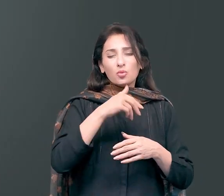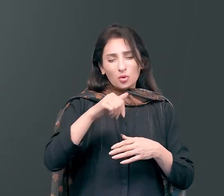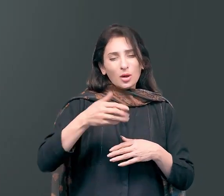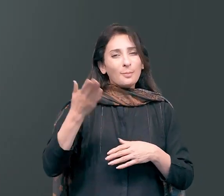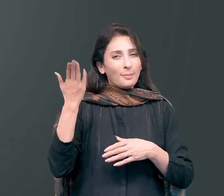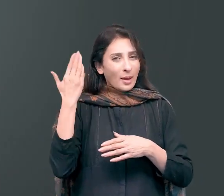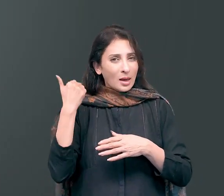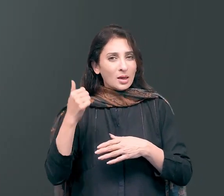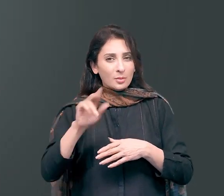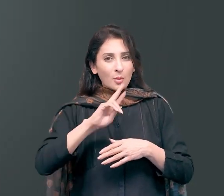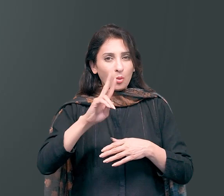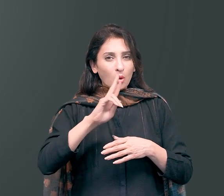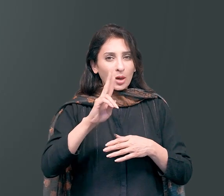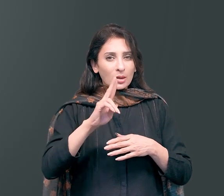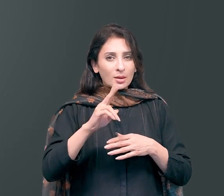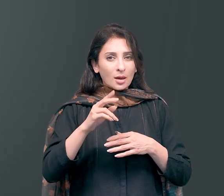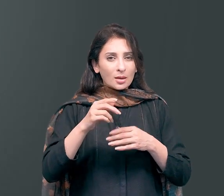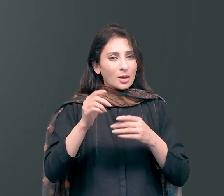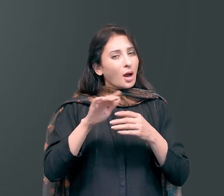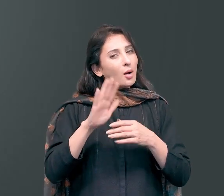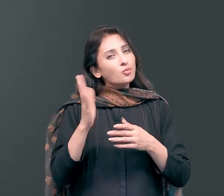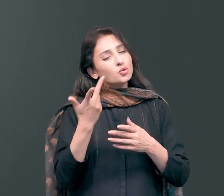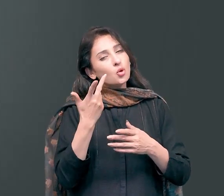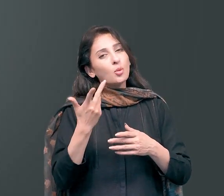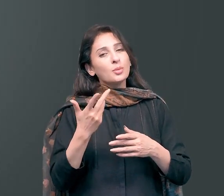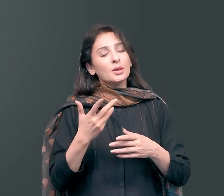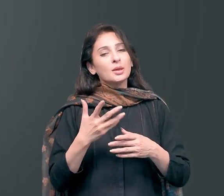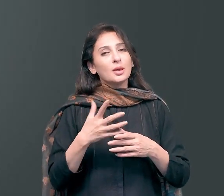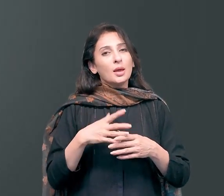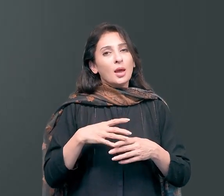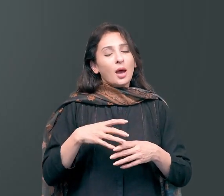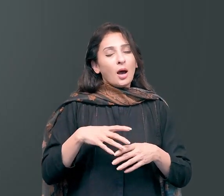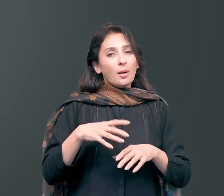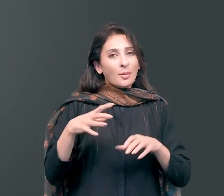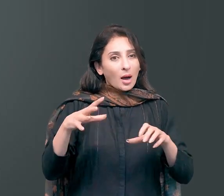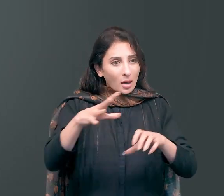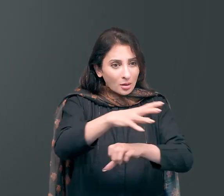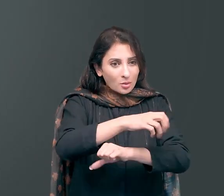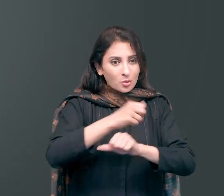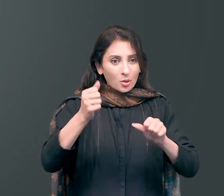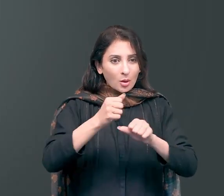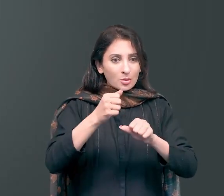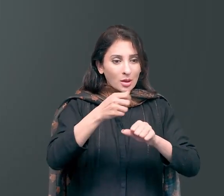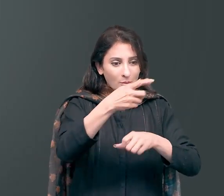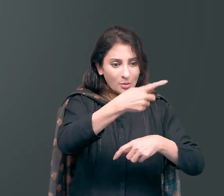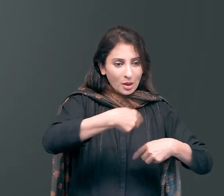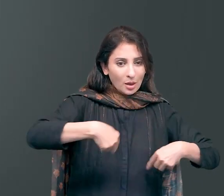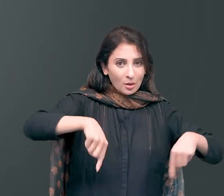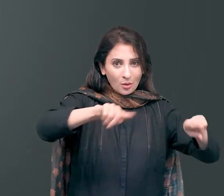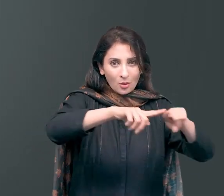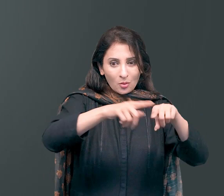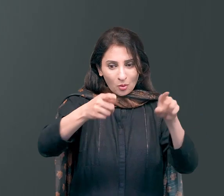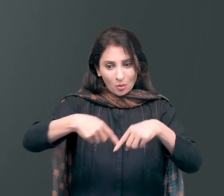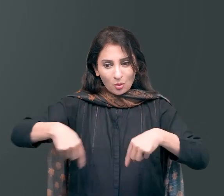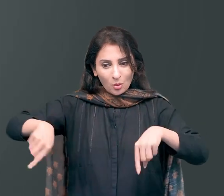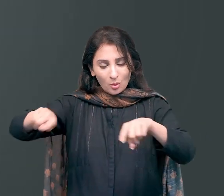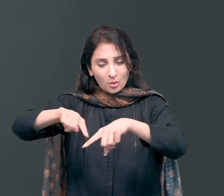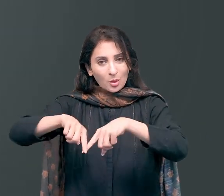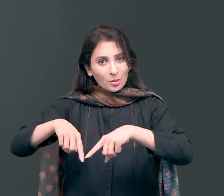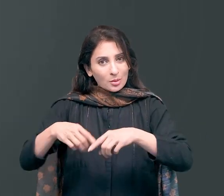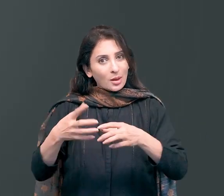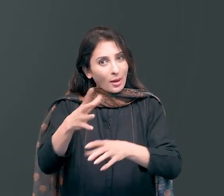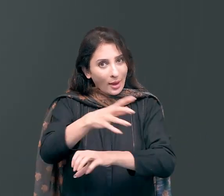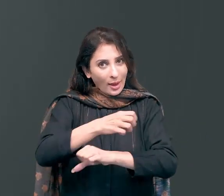چاہتے ہیں۔ لیکن میں سمجھتا ہوں کہ لارڈ کرپس کی تجاویز کو رد کر کے کانگریس